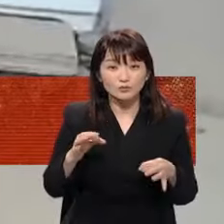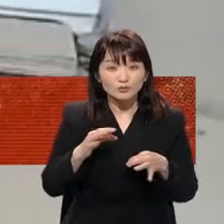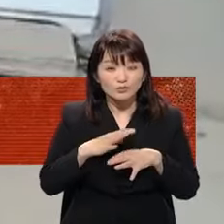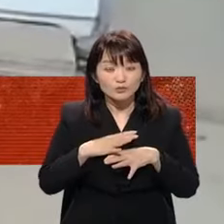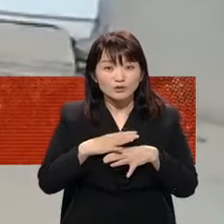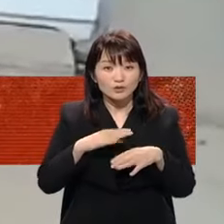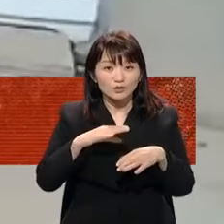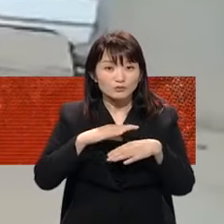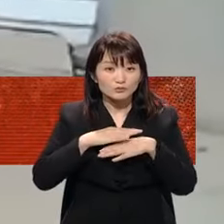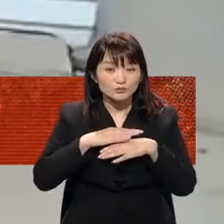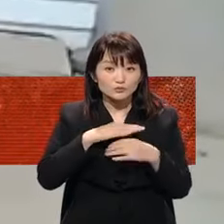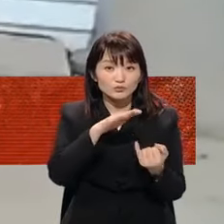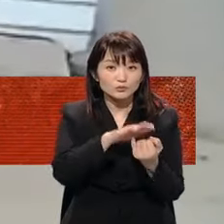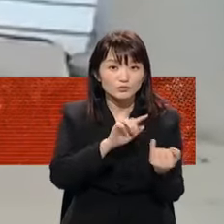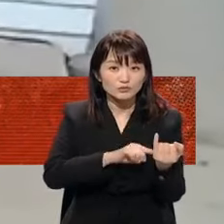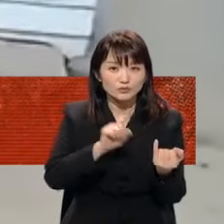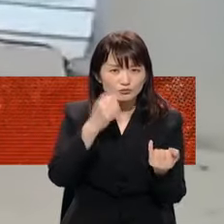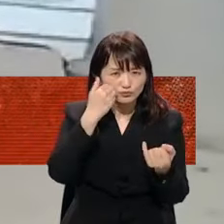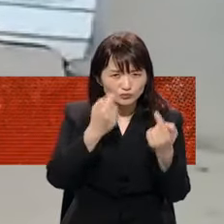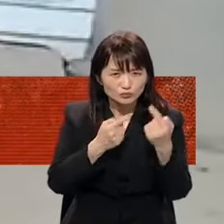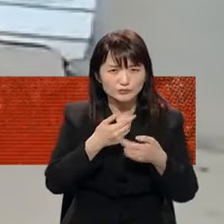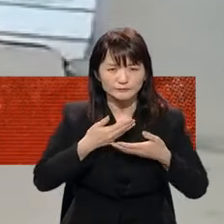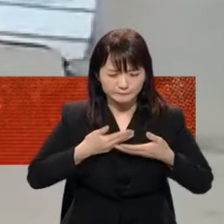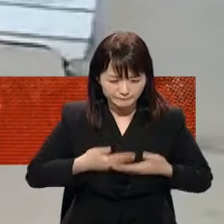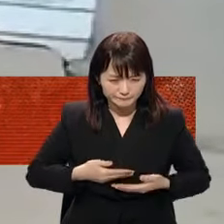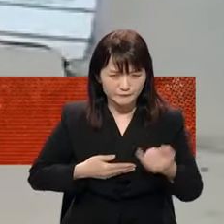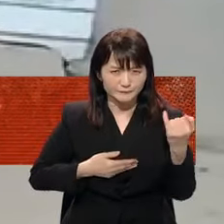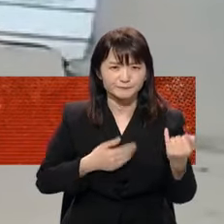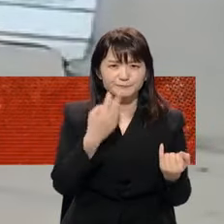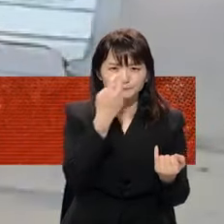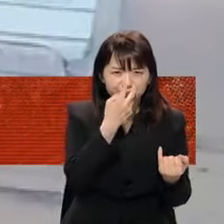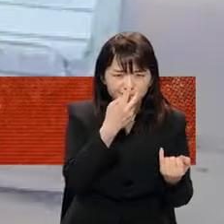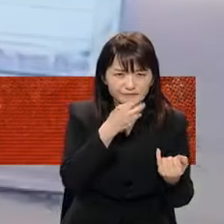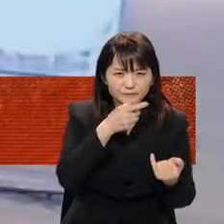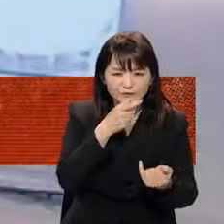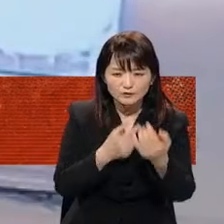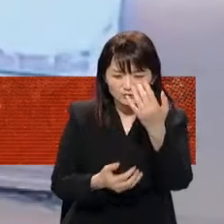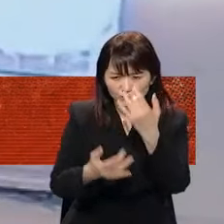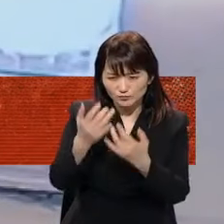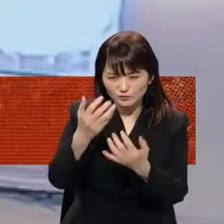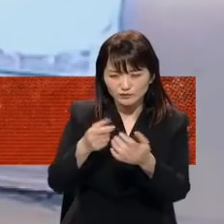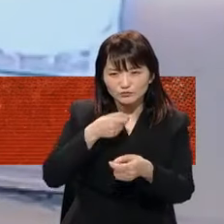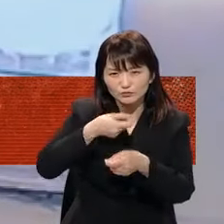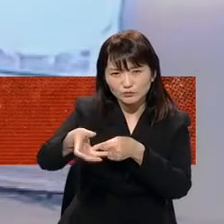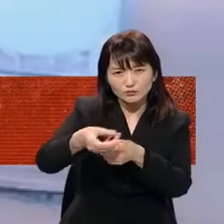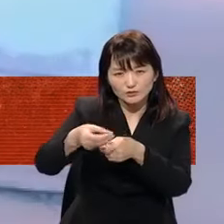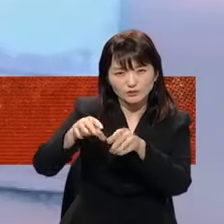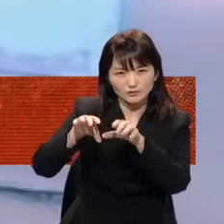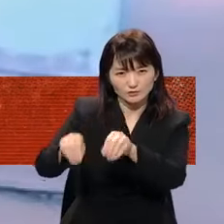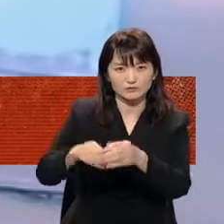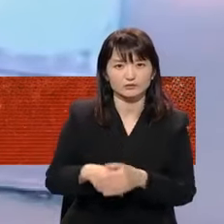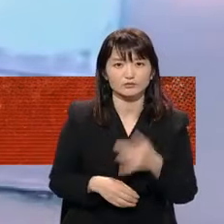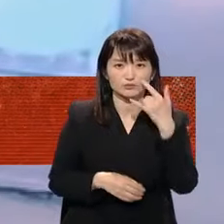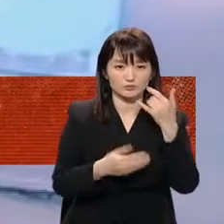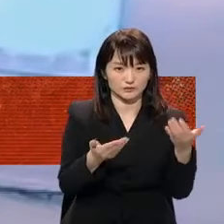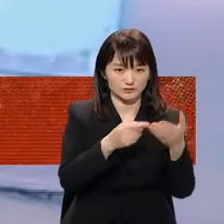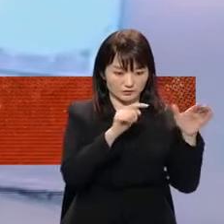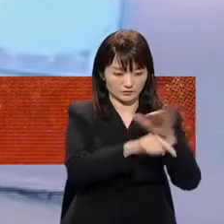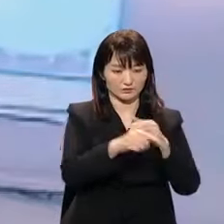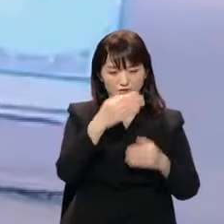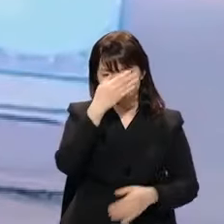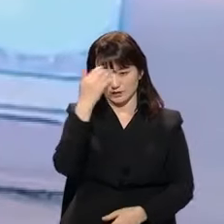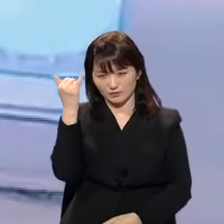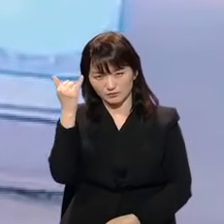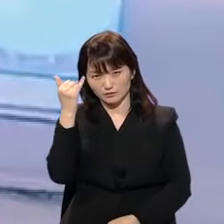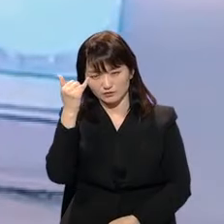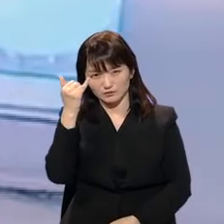뻔도 한데 소녀는 그 누구보다도 침착하고 동생을 챙기고 불까지 껐습니다. 이날 부모님 일대에 가셨고요. 할머니, 할아버지 역시 외출한